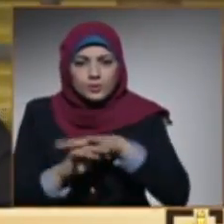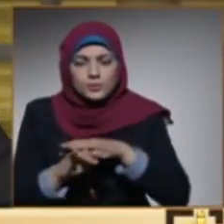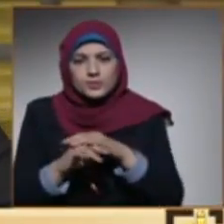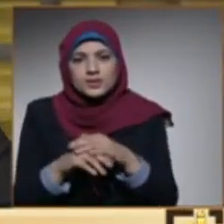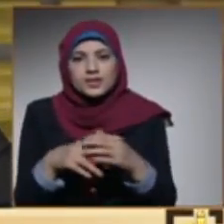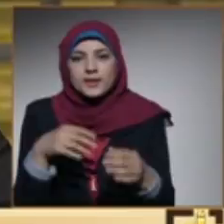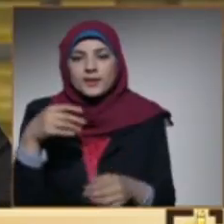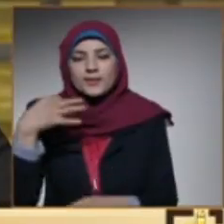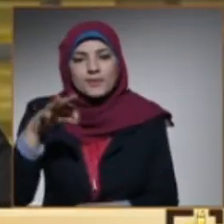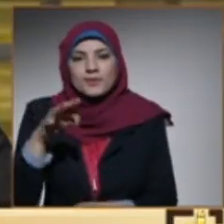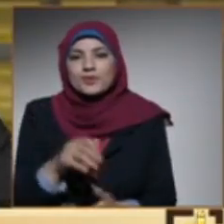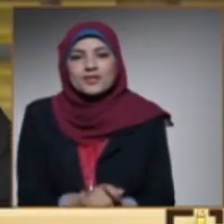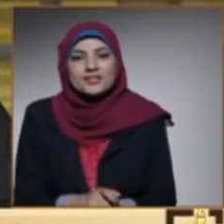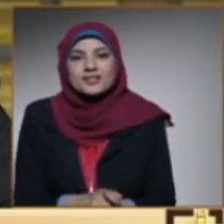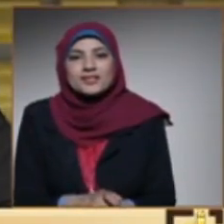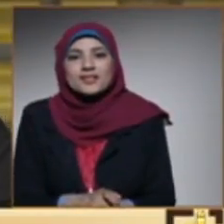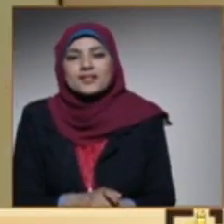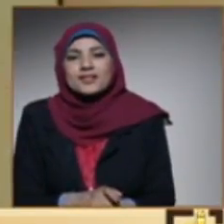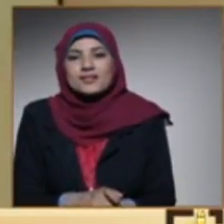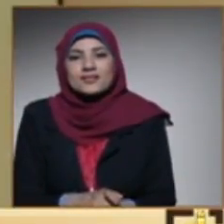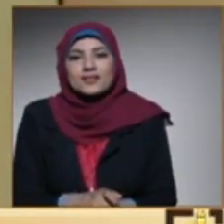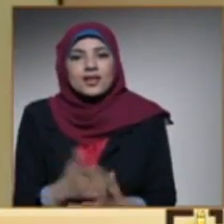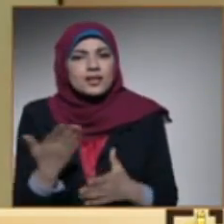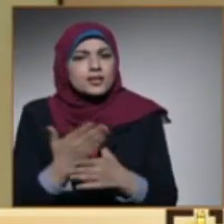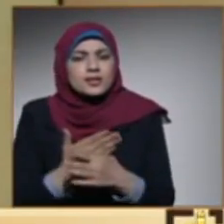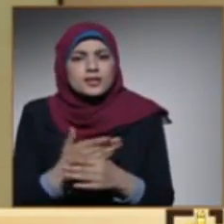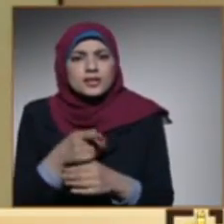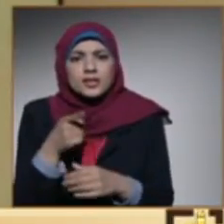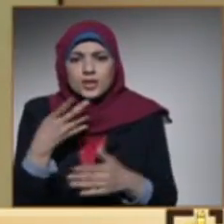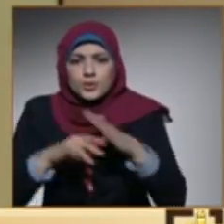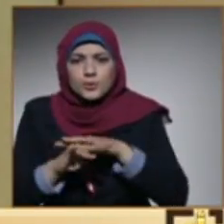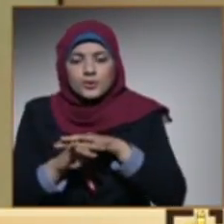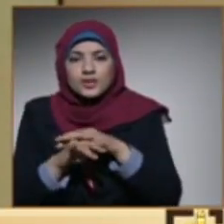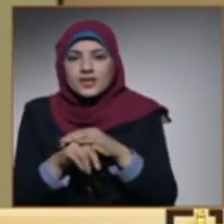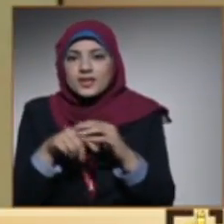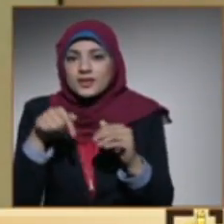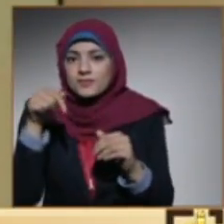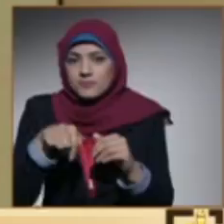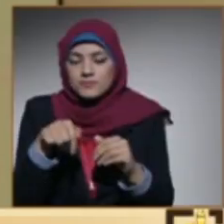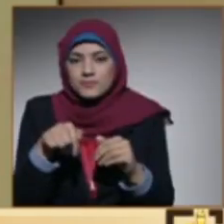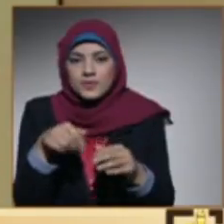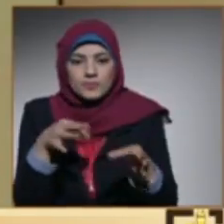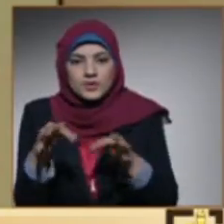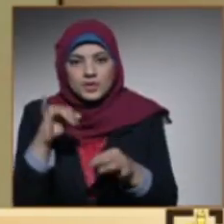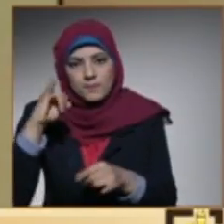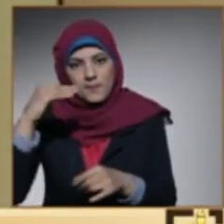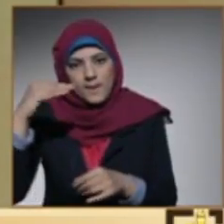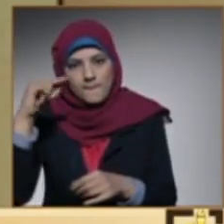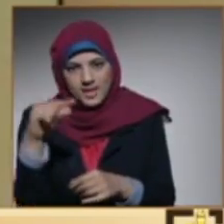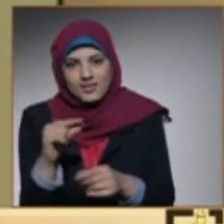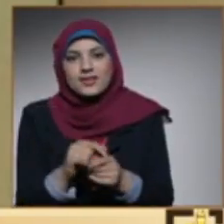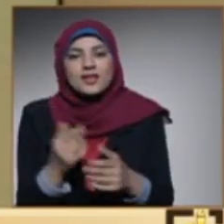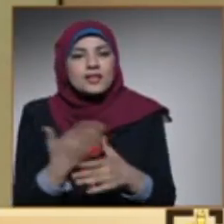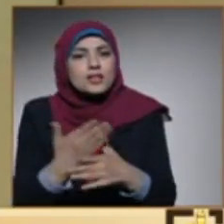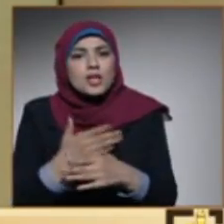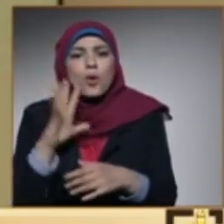طارق، فمحمد طارق عفوا، ليه زوجك هو باشمهندس محمد اولا، ثانيا ليه برضو